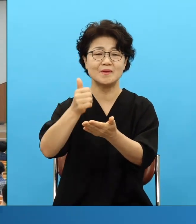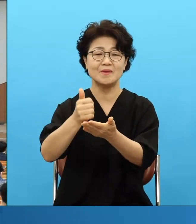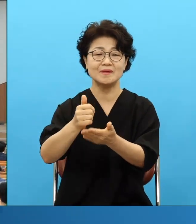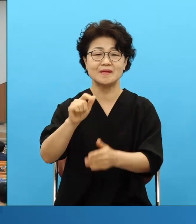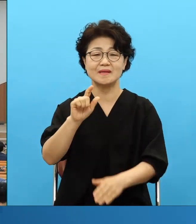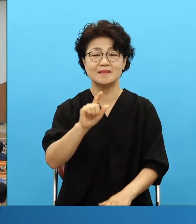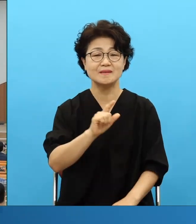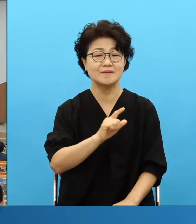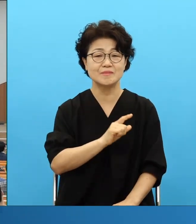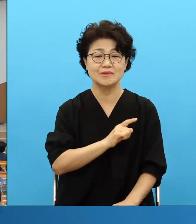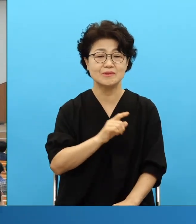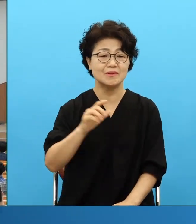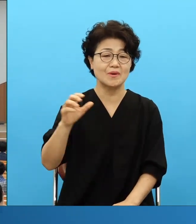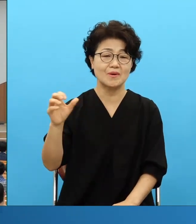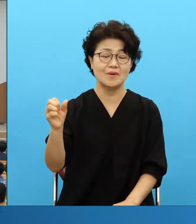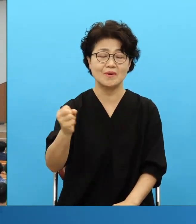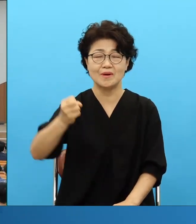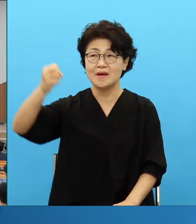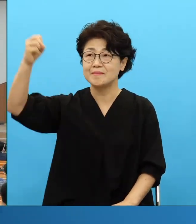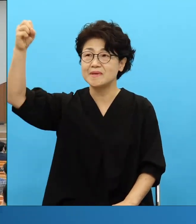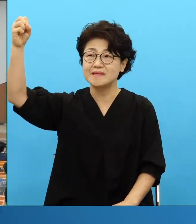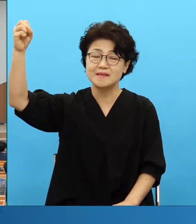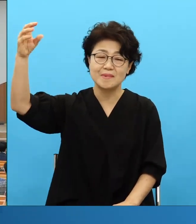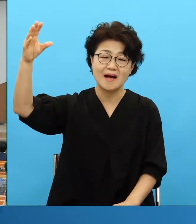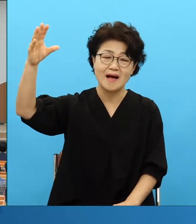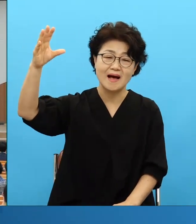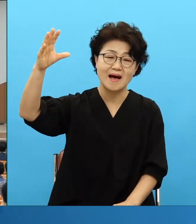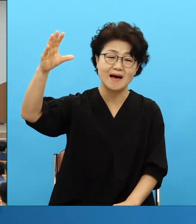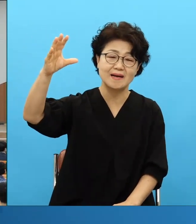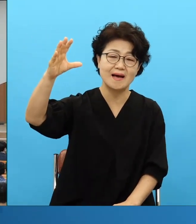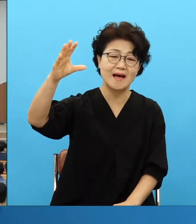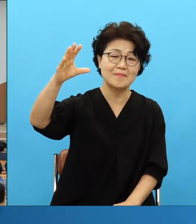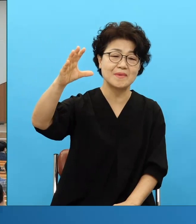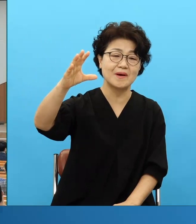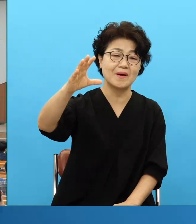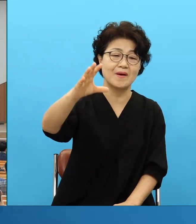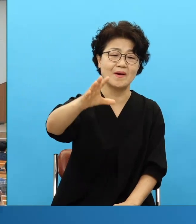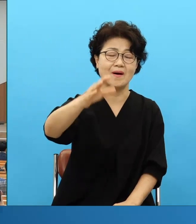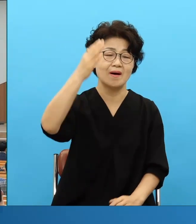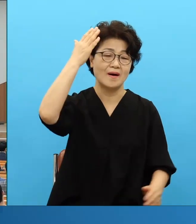그리스도 이름으로 빛을 발하며